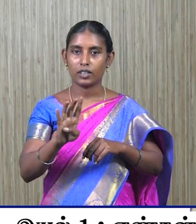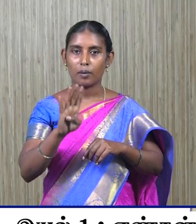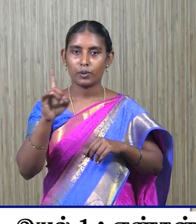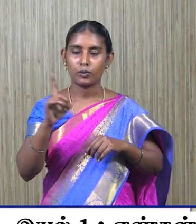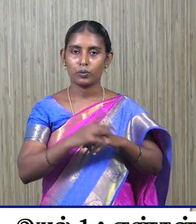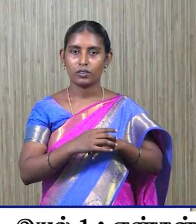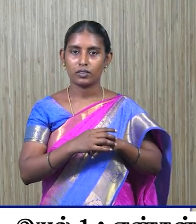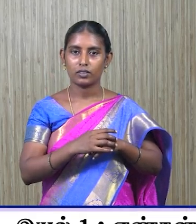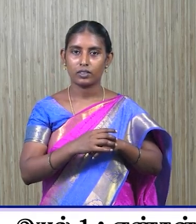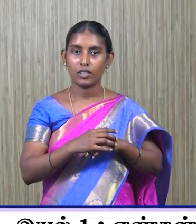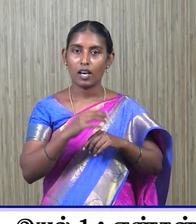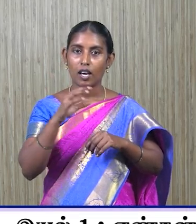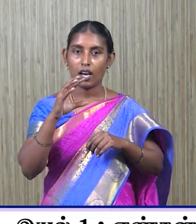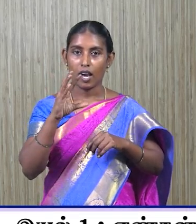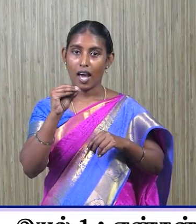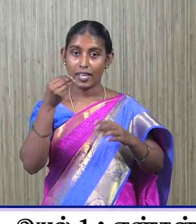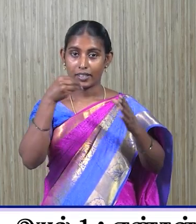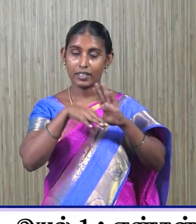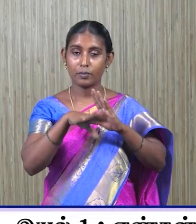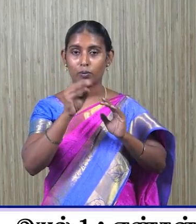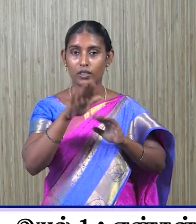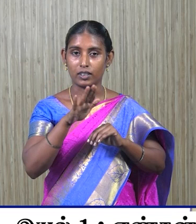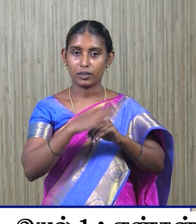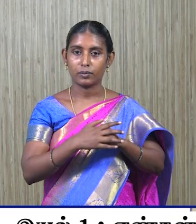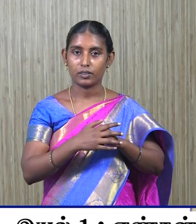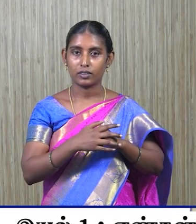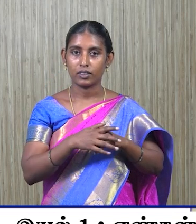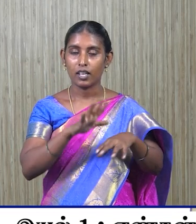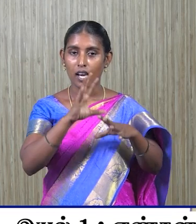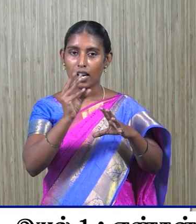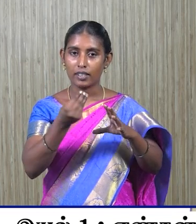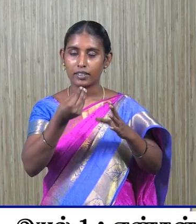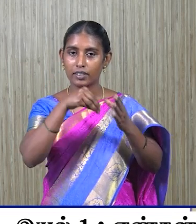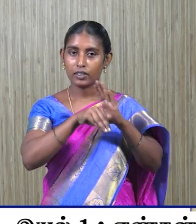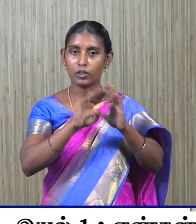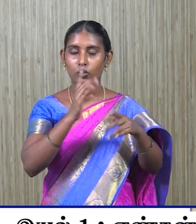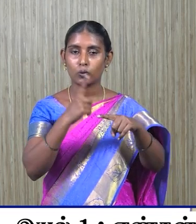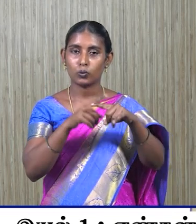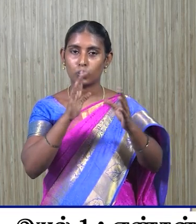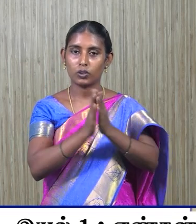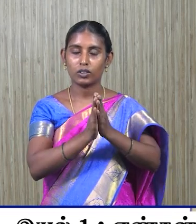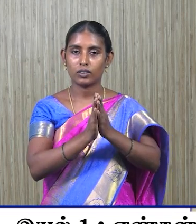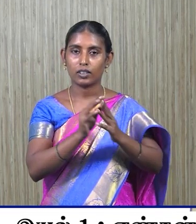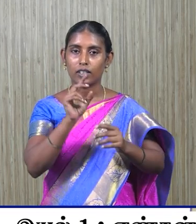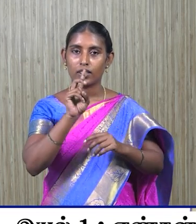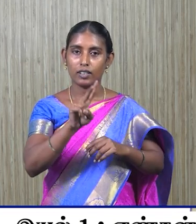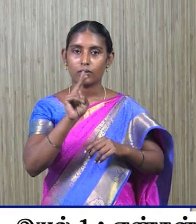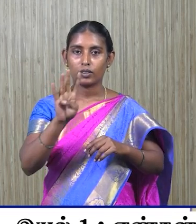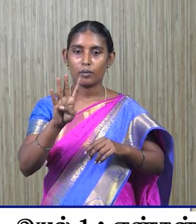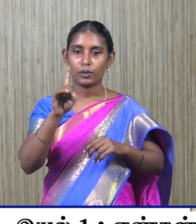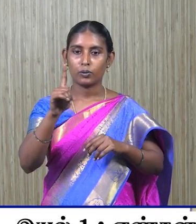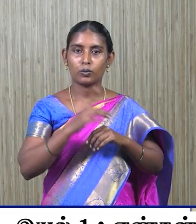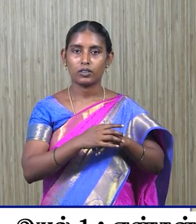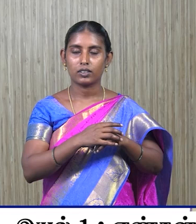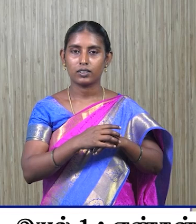241. இதில் 5 எண்கள் இடம்பெறப் போகின்றது. அந்த 5 எண்களின் கூட்டுத்தொகை என்னவாக இருக்கும்? 241